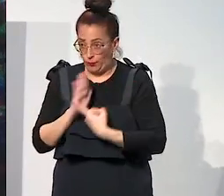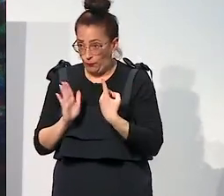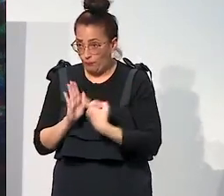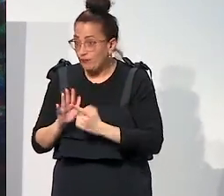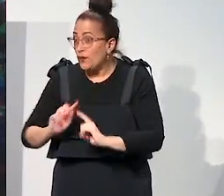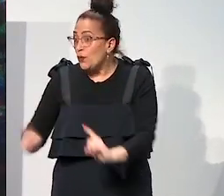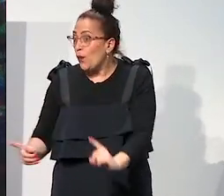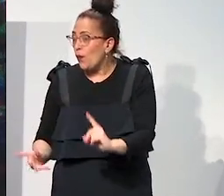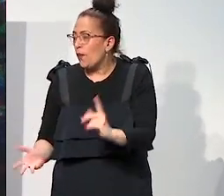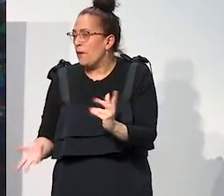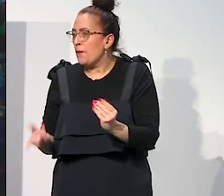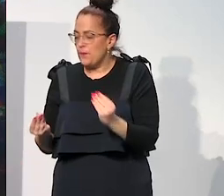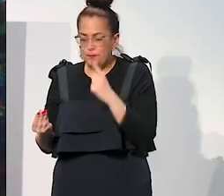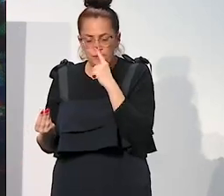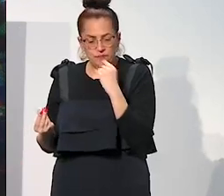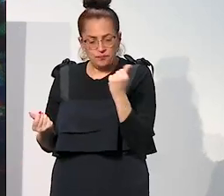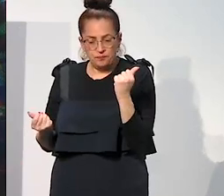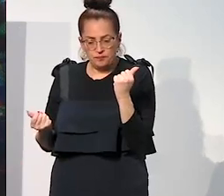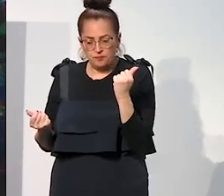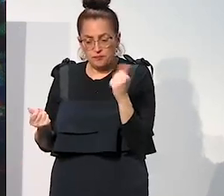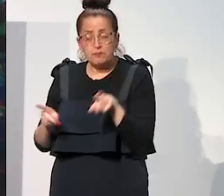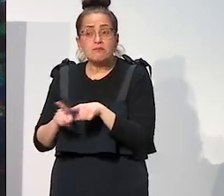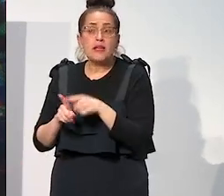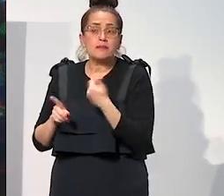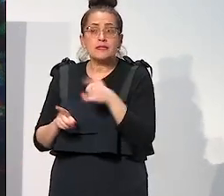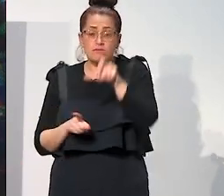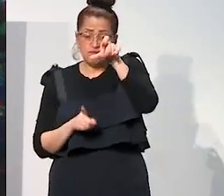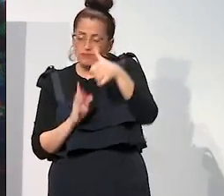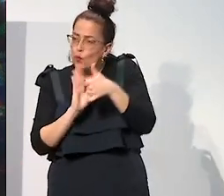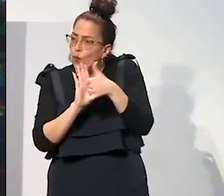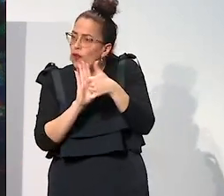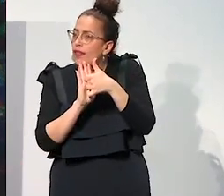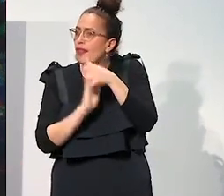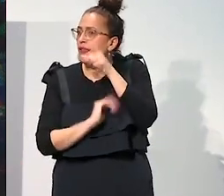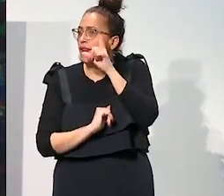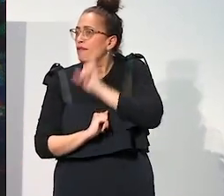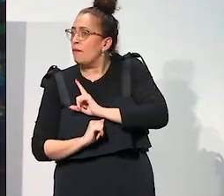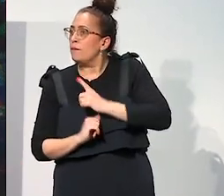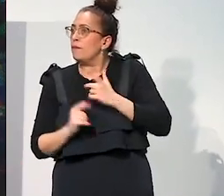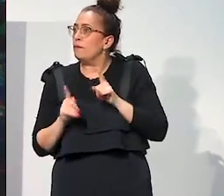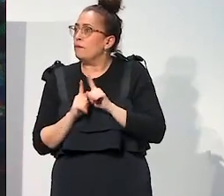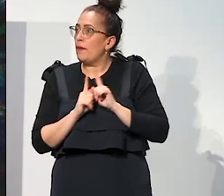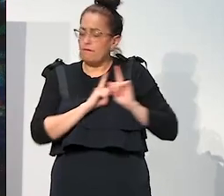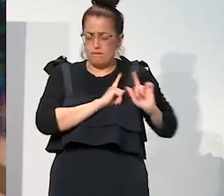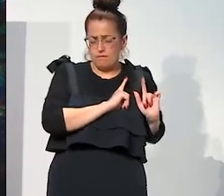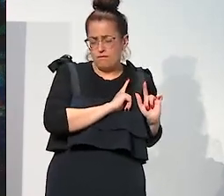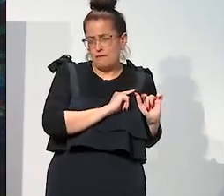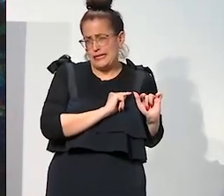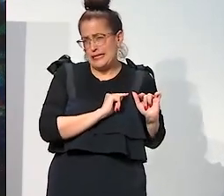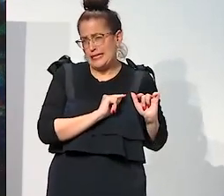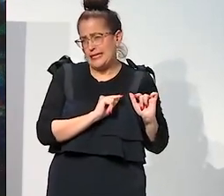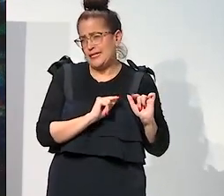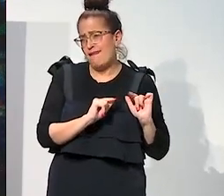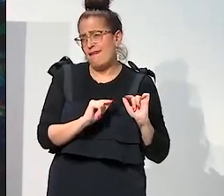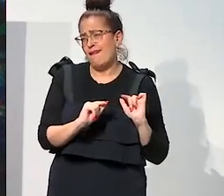J'ai eu la sensation que c'était un personnage qui était à la fois tout le temps là, extrêmement